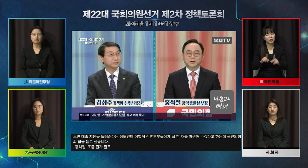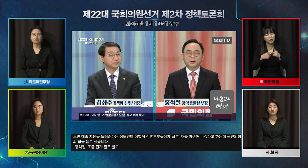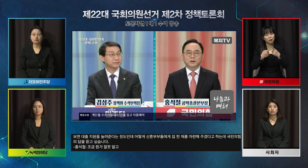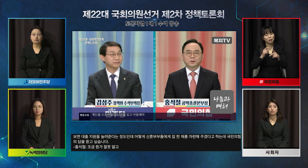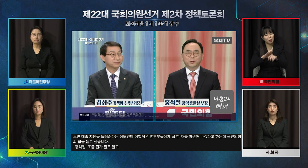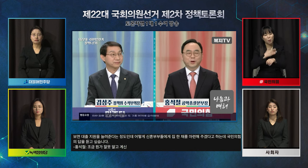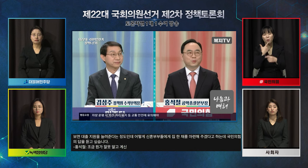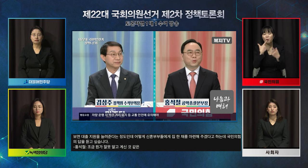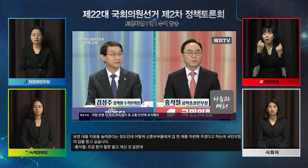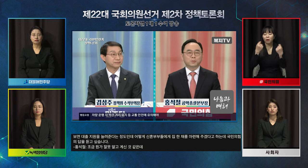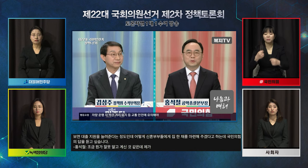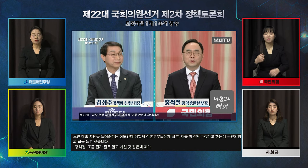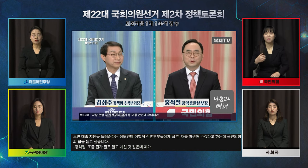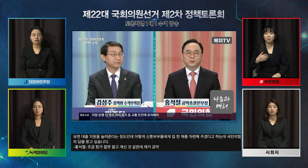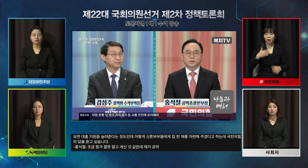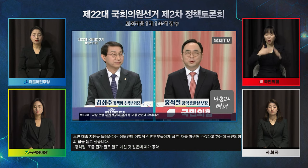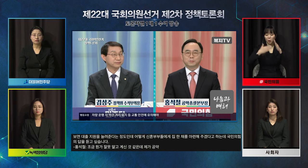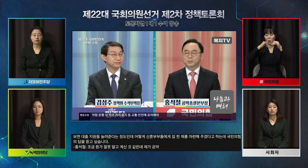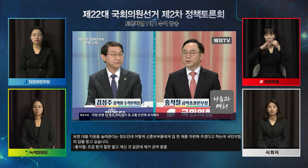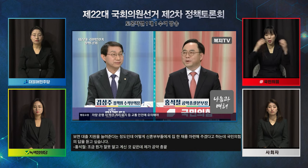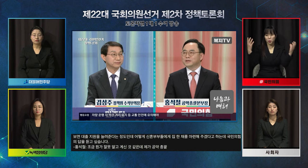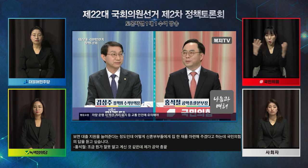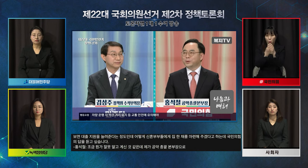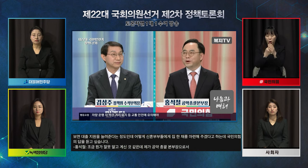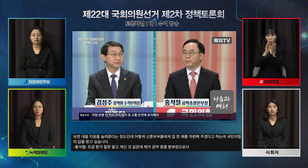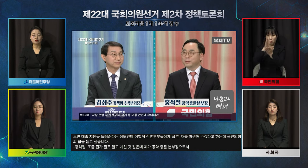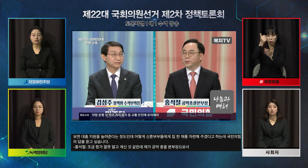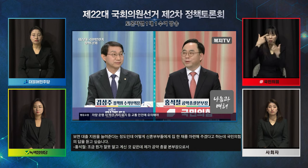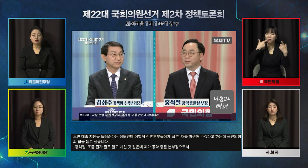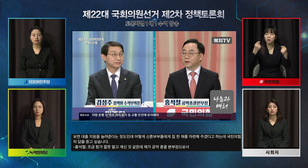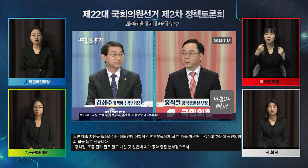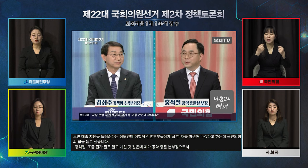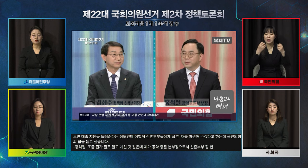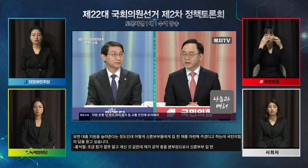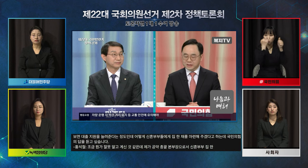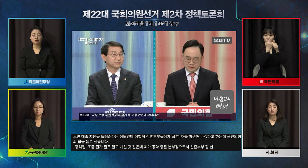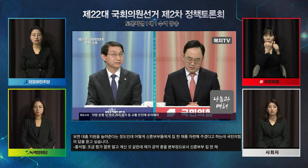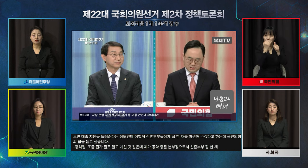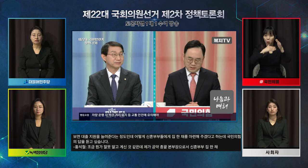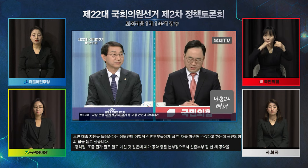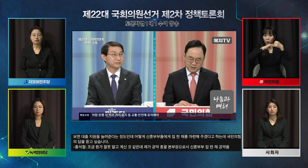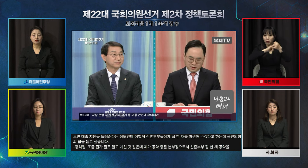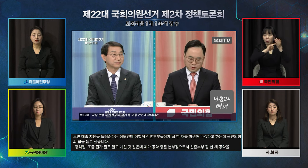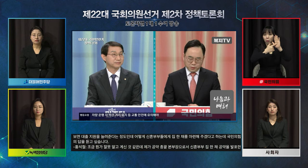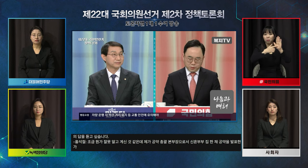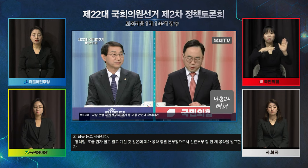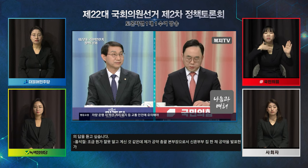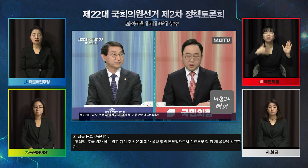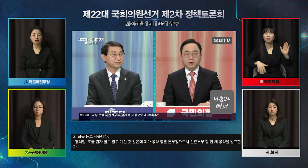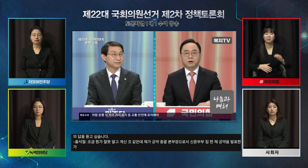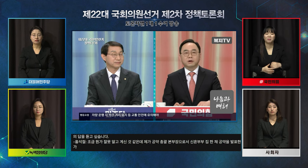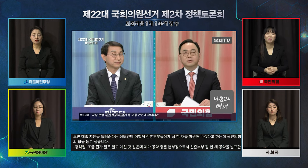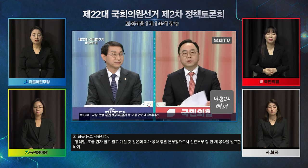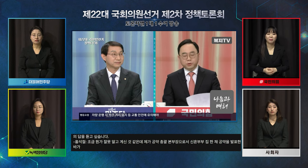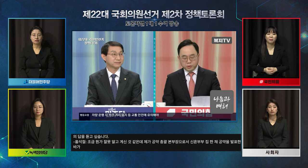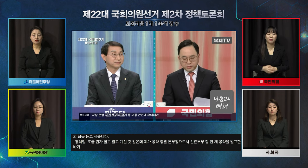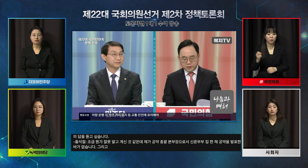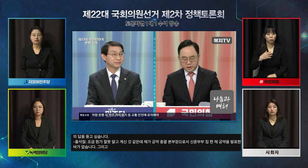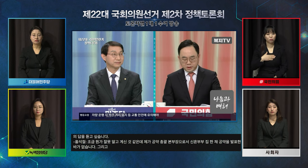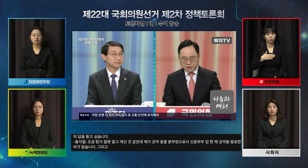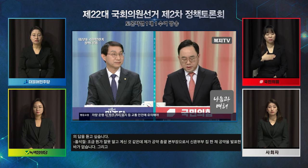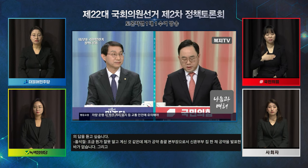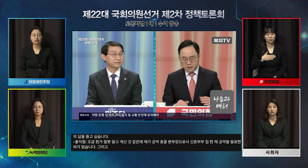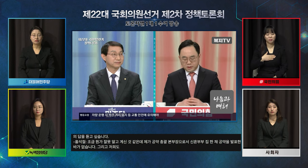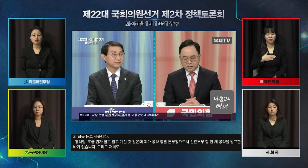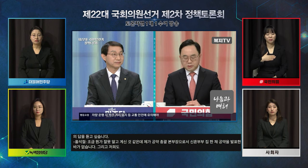같은데 제가 공약 총괄본부장으로서 신혼부부 집안체 공약을 발표한 바가 없습니다. 그리고 저희도